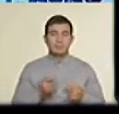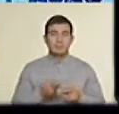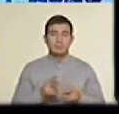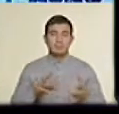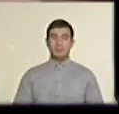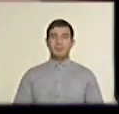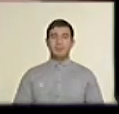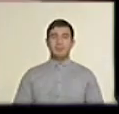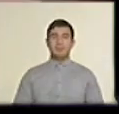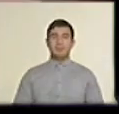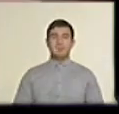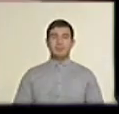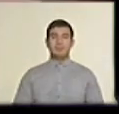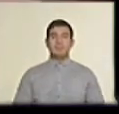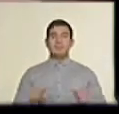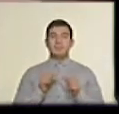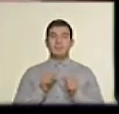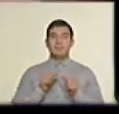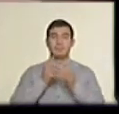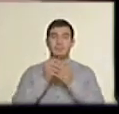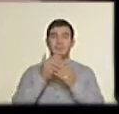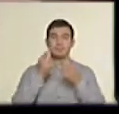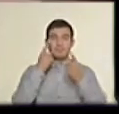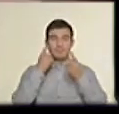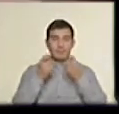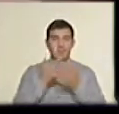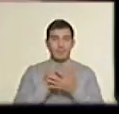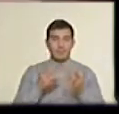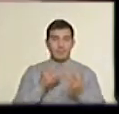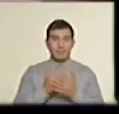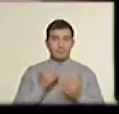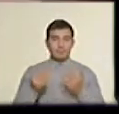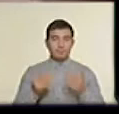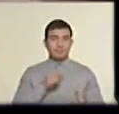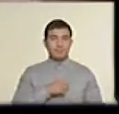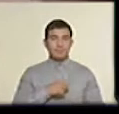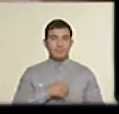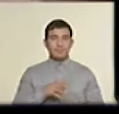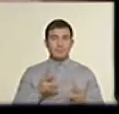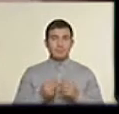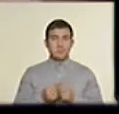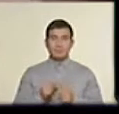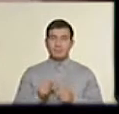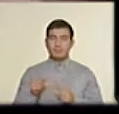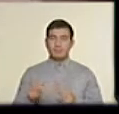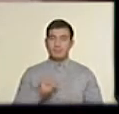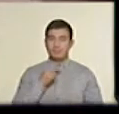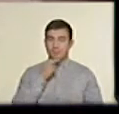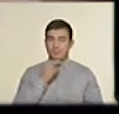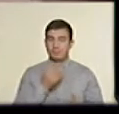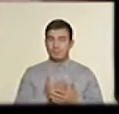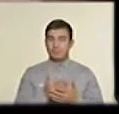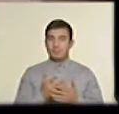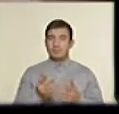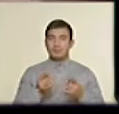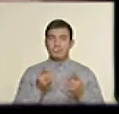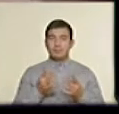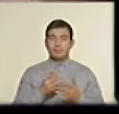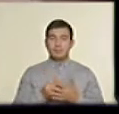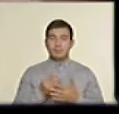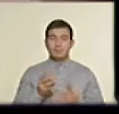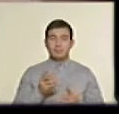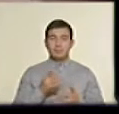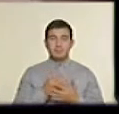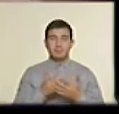qamrab oladi. Aloqa xizmat ham xizmat ko'rsatish sohalari orasida alohida ahamiyatga ega. Ya'ni u moddiy ne'matlar